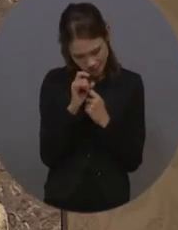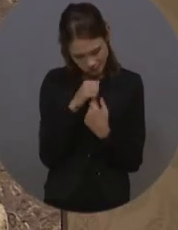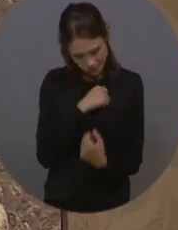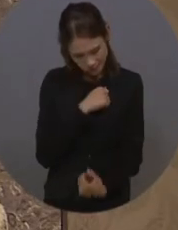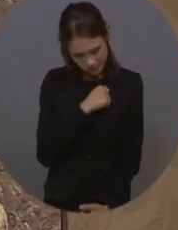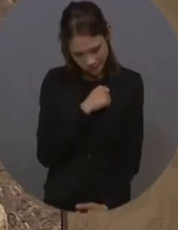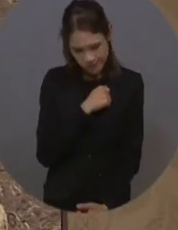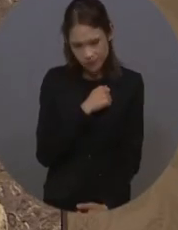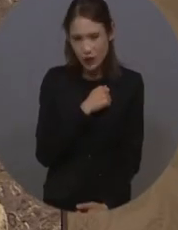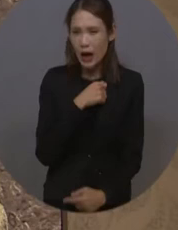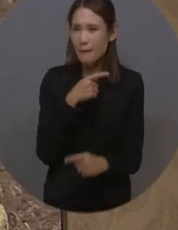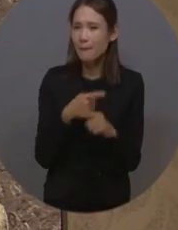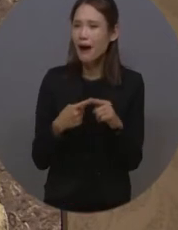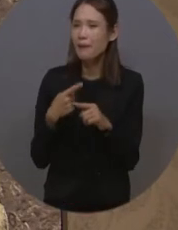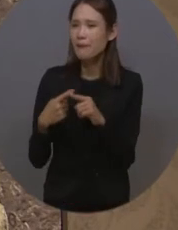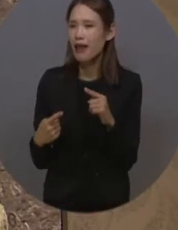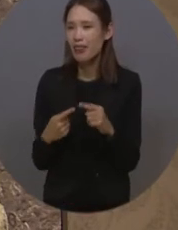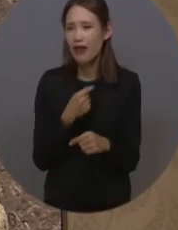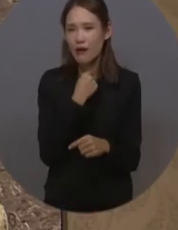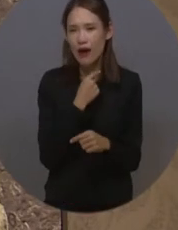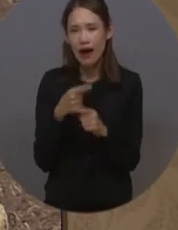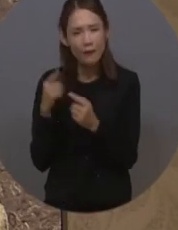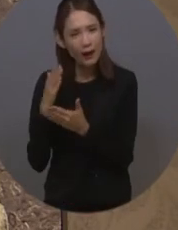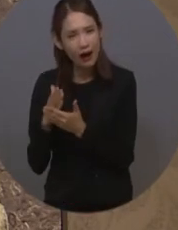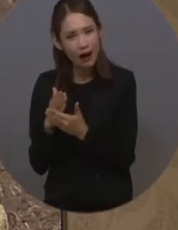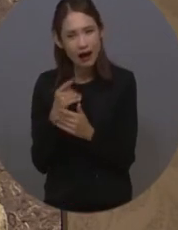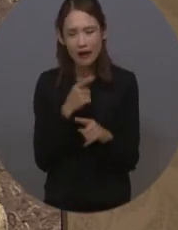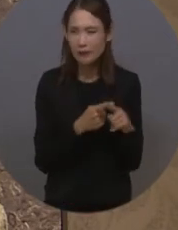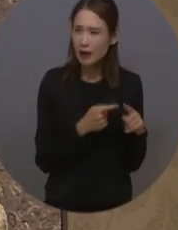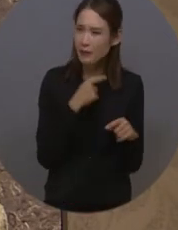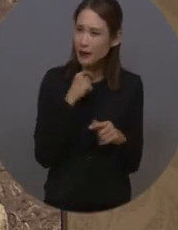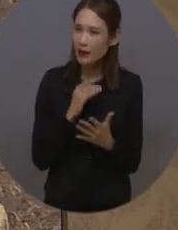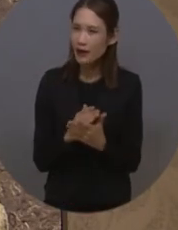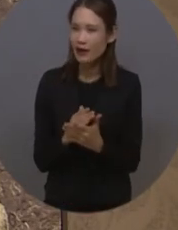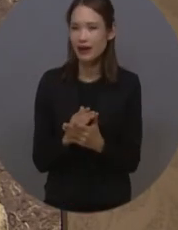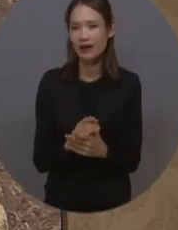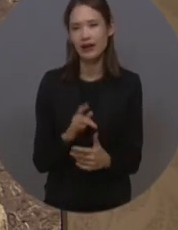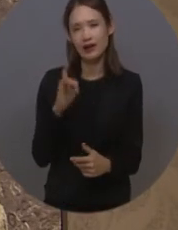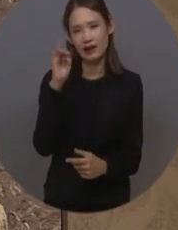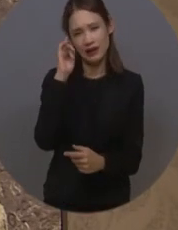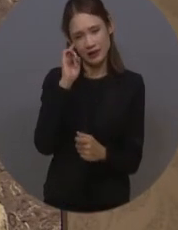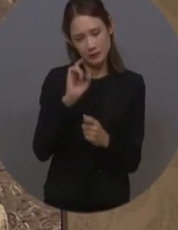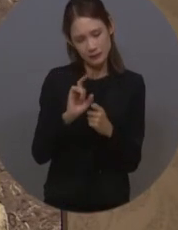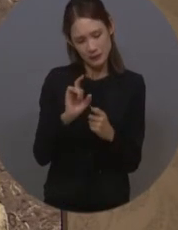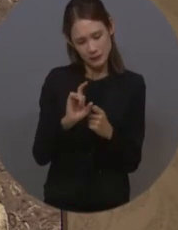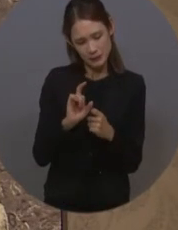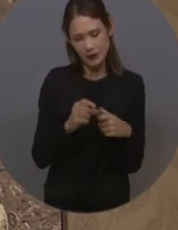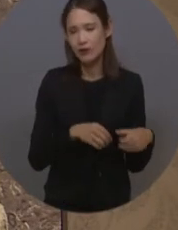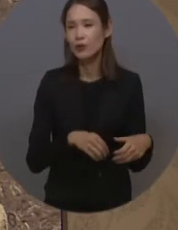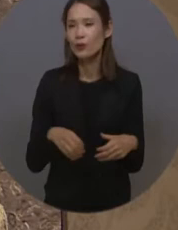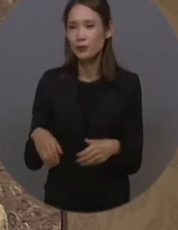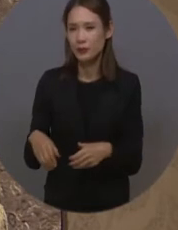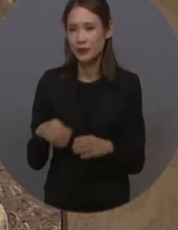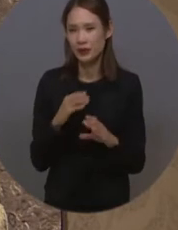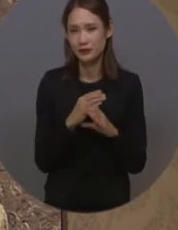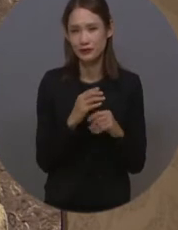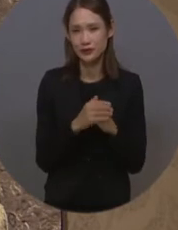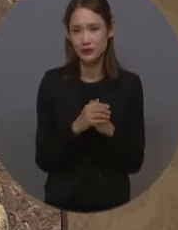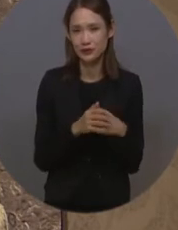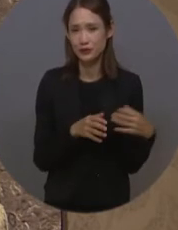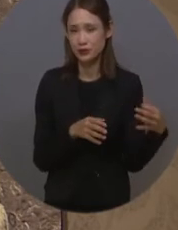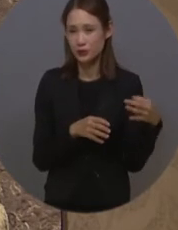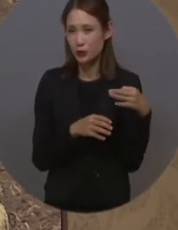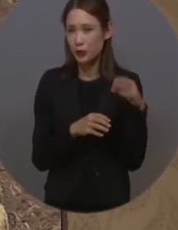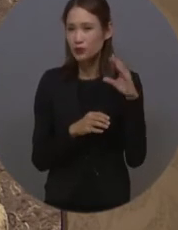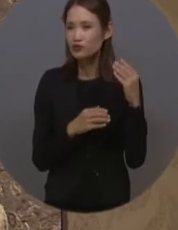싶고 이쪽 가슴에서는 하면 안 된다. 또 망하니까. 예. 계속 그런 망설임이 있었는데 예. 그 돈을 댄다는 사람도